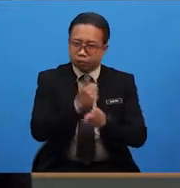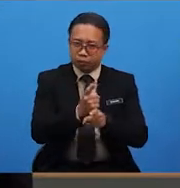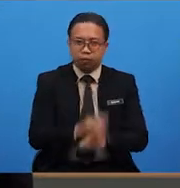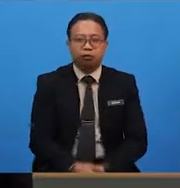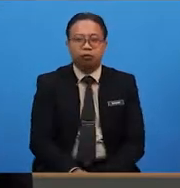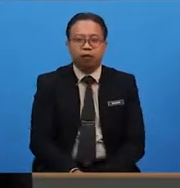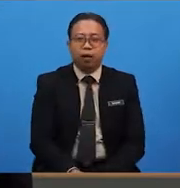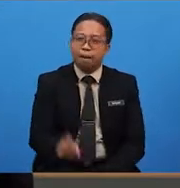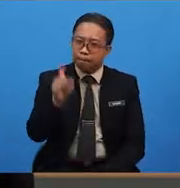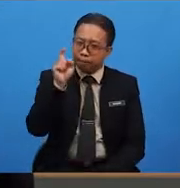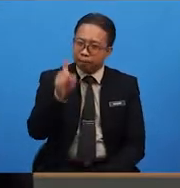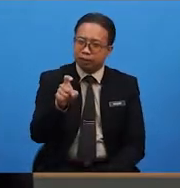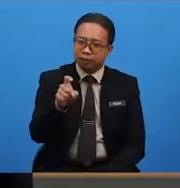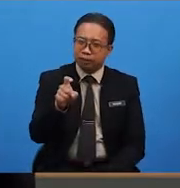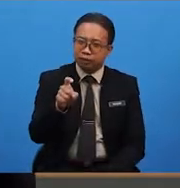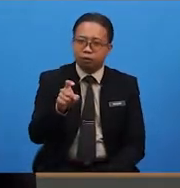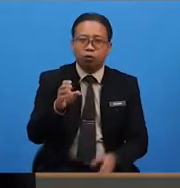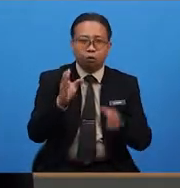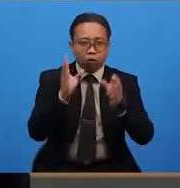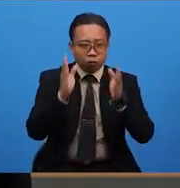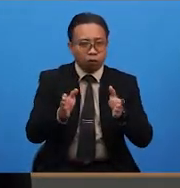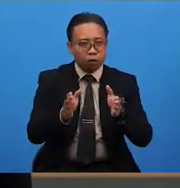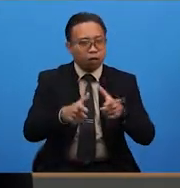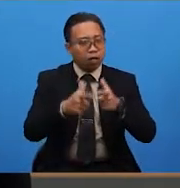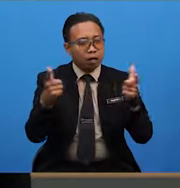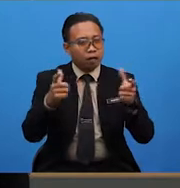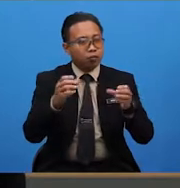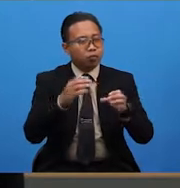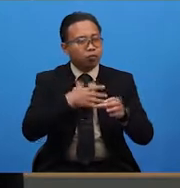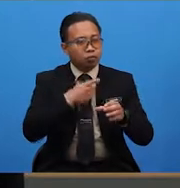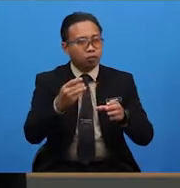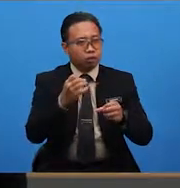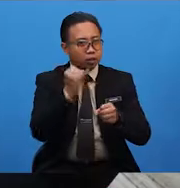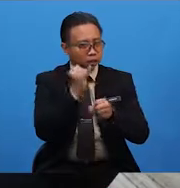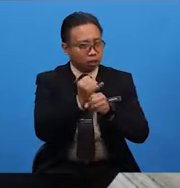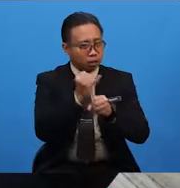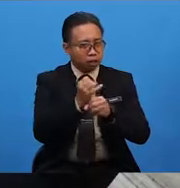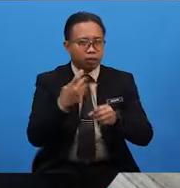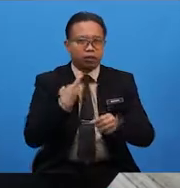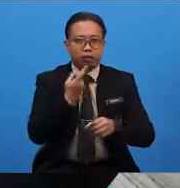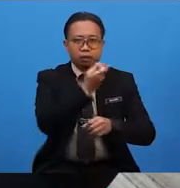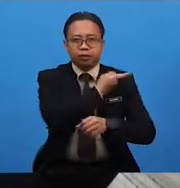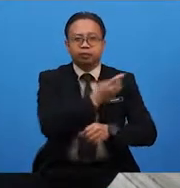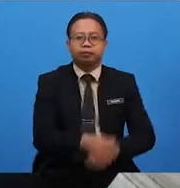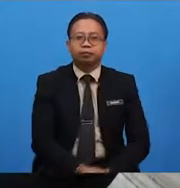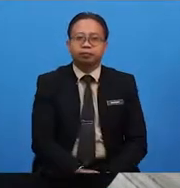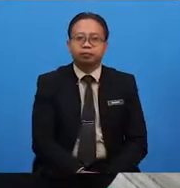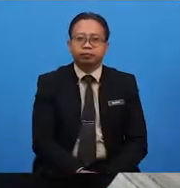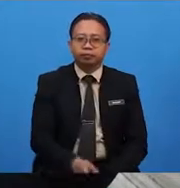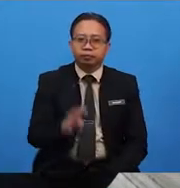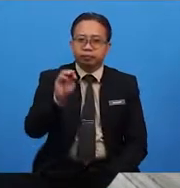pasti hasil karya disukai ramai menjadi tumpuan dan pilihan di media